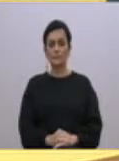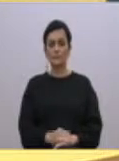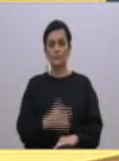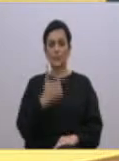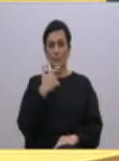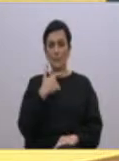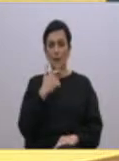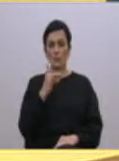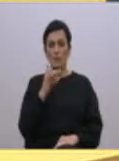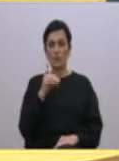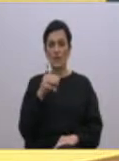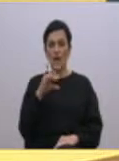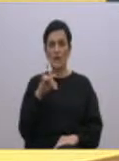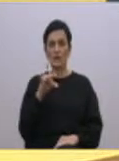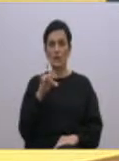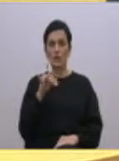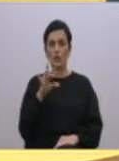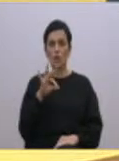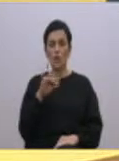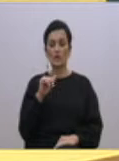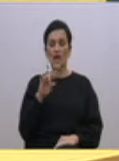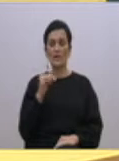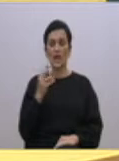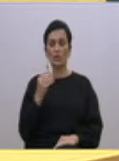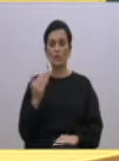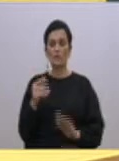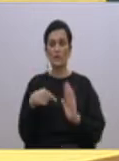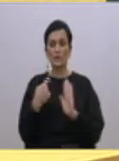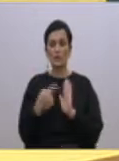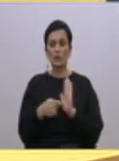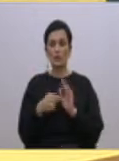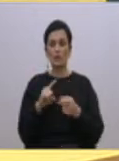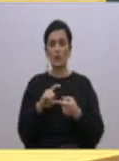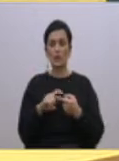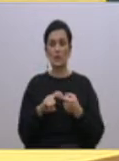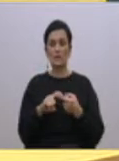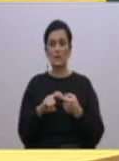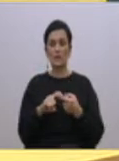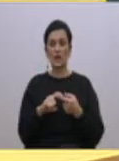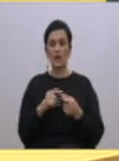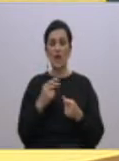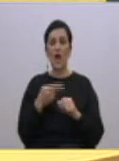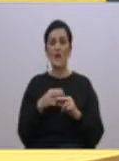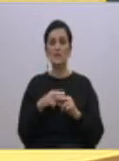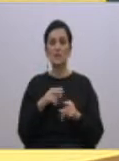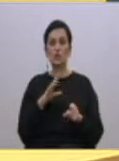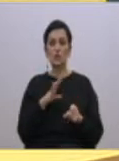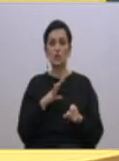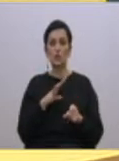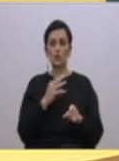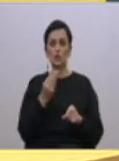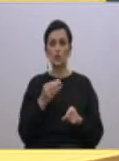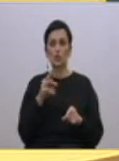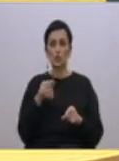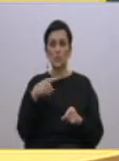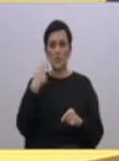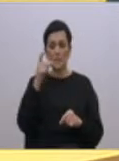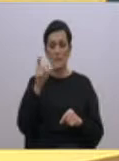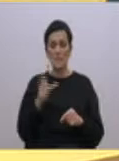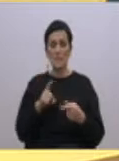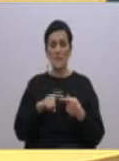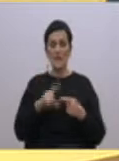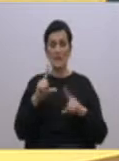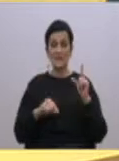ბატონ რატი იონათამიშვილის შეკითხვას რაც შეეხება, ანუ ეს იყო შუშნელ პირების შესახებ